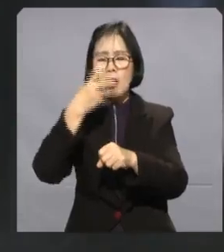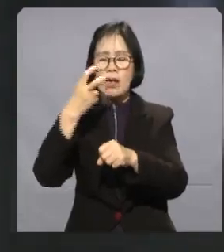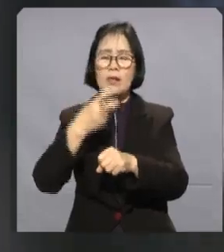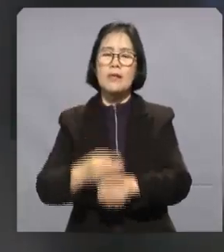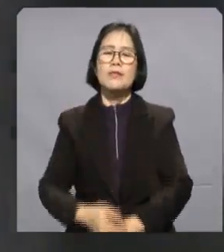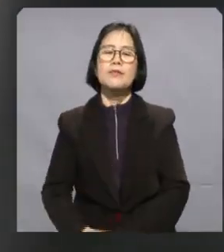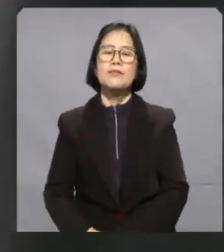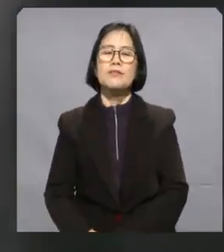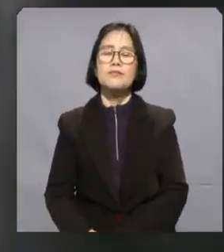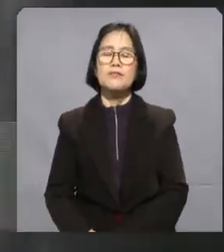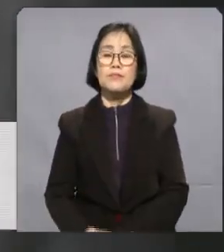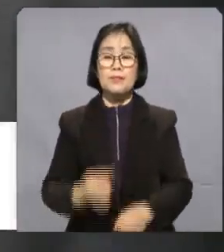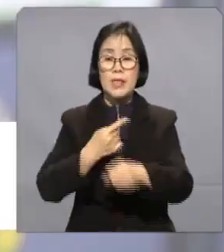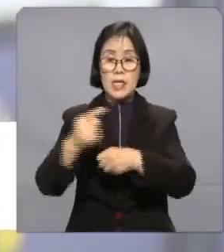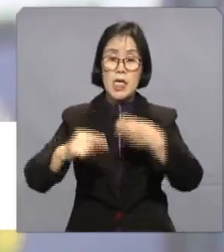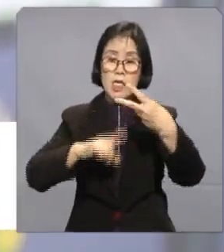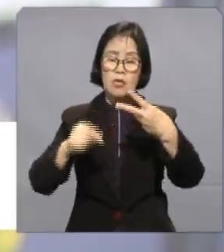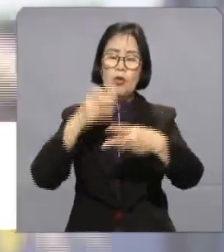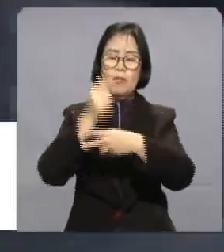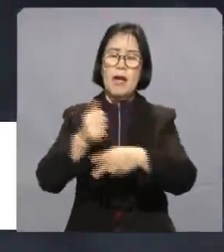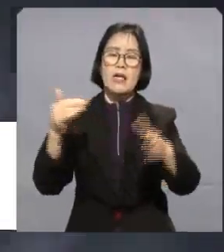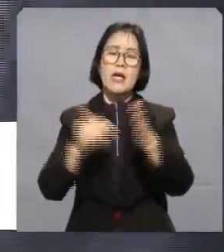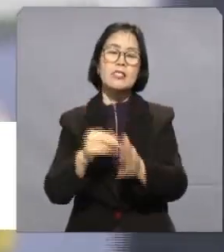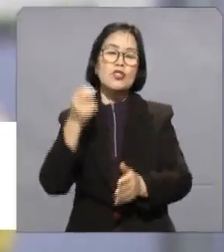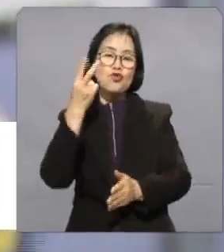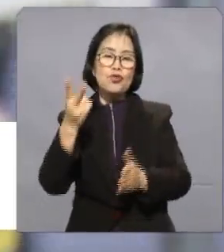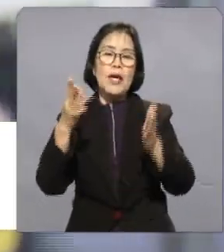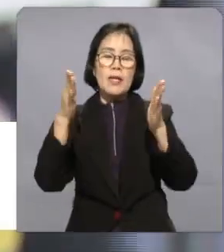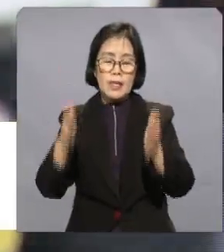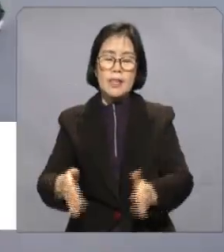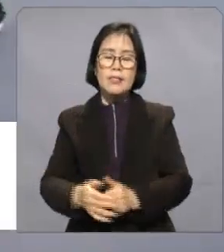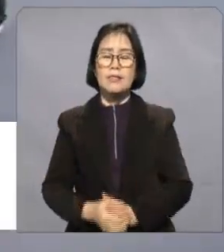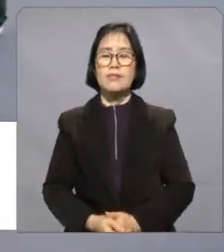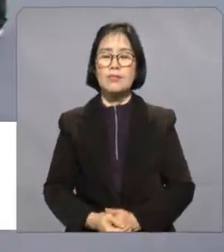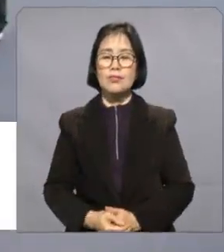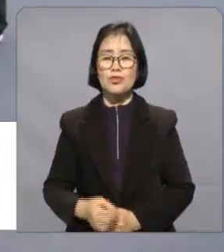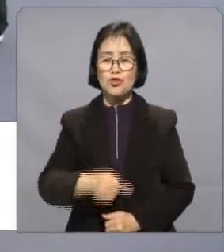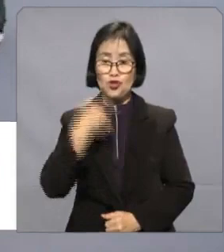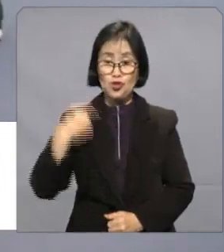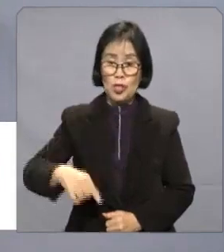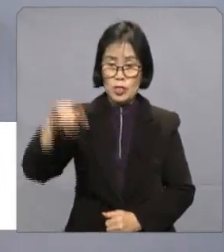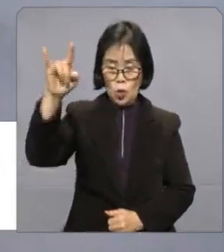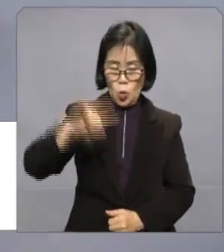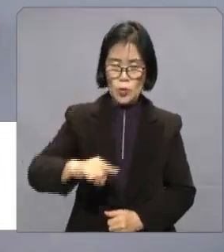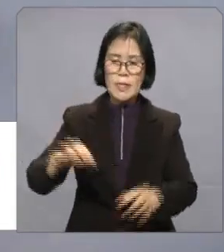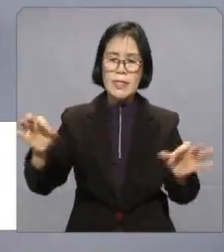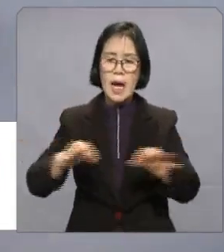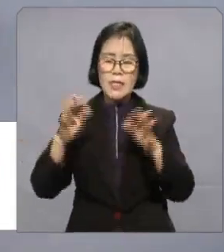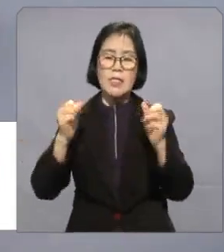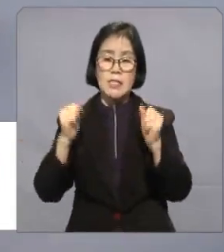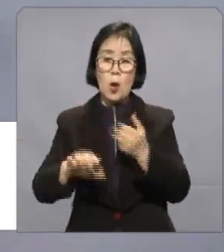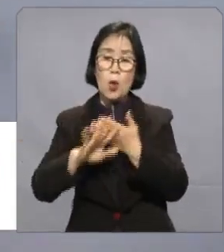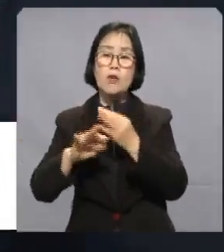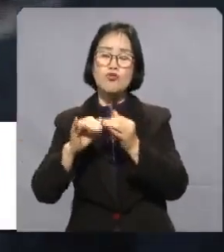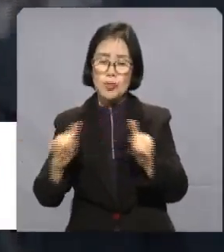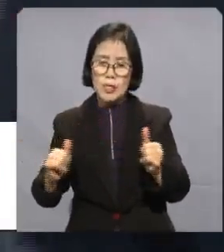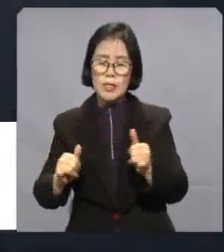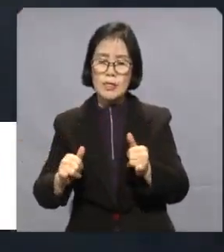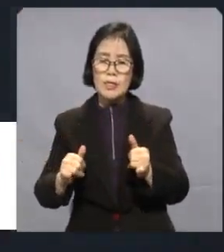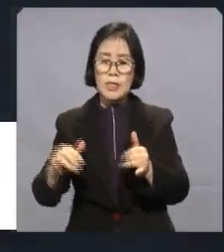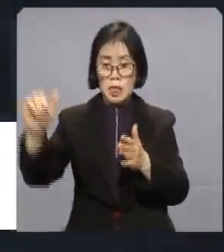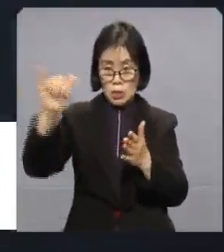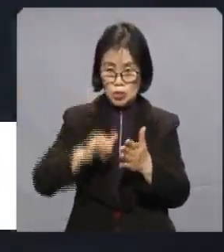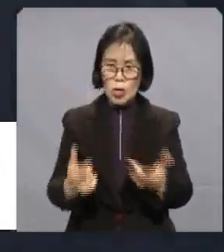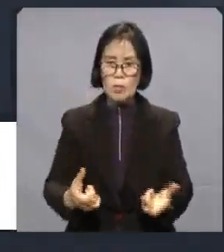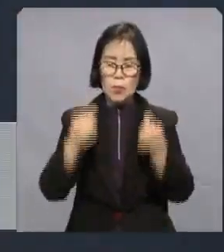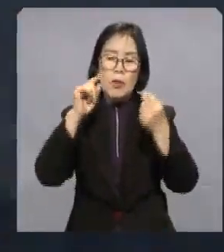동원됩니다. 내년 2월 말까지 두 달간 이뤄지며 중국에서 들어오는 단기 체류 외국인은